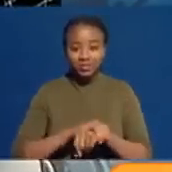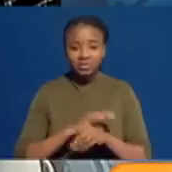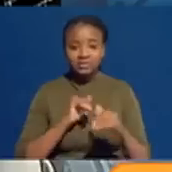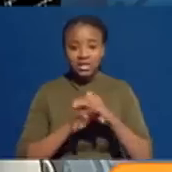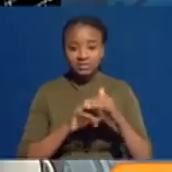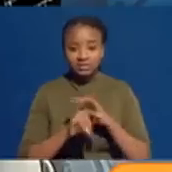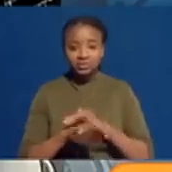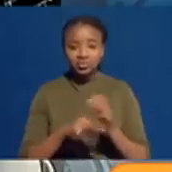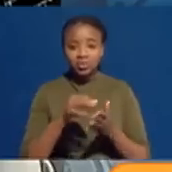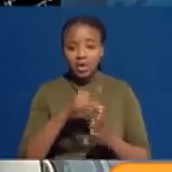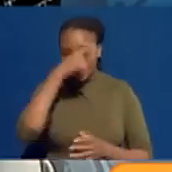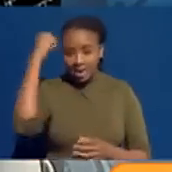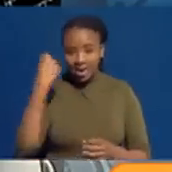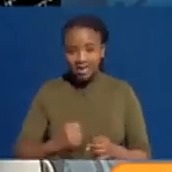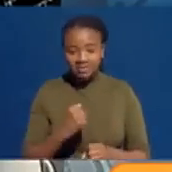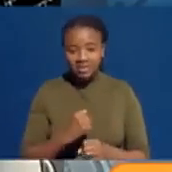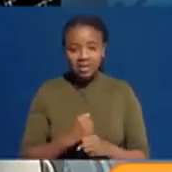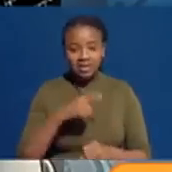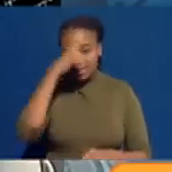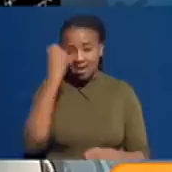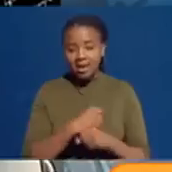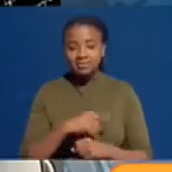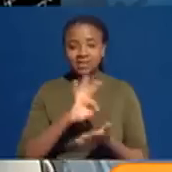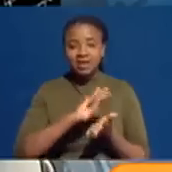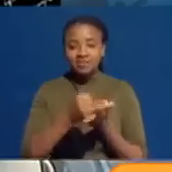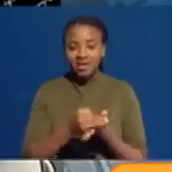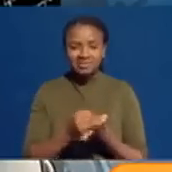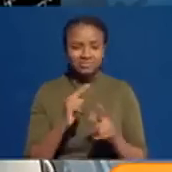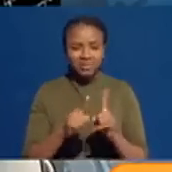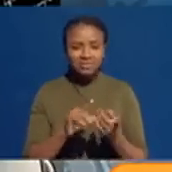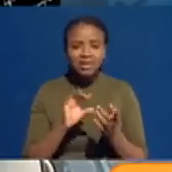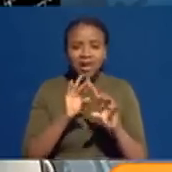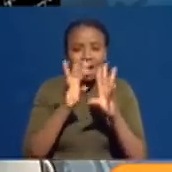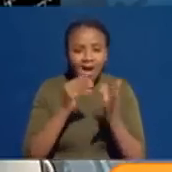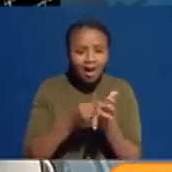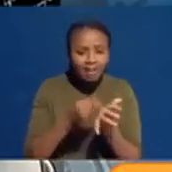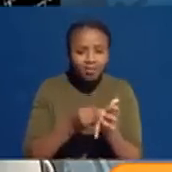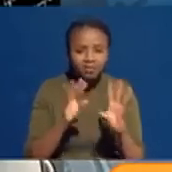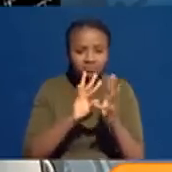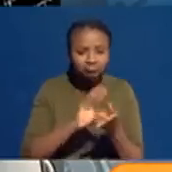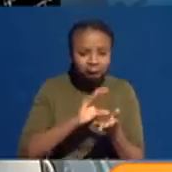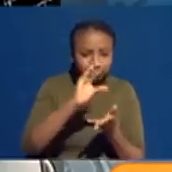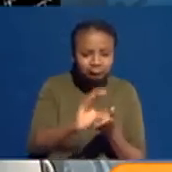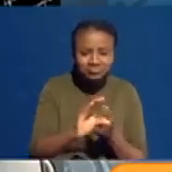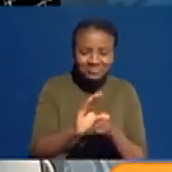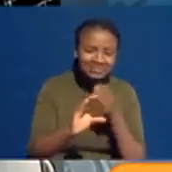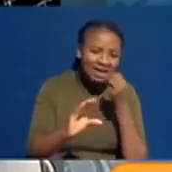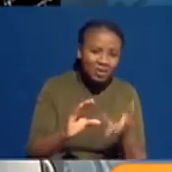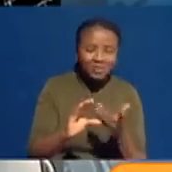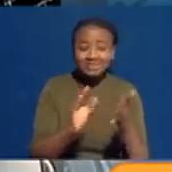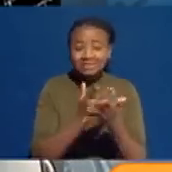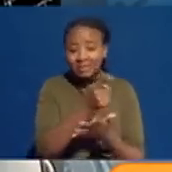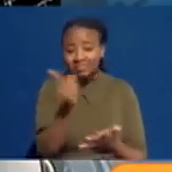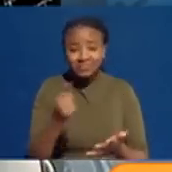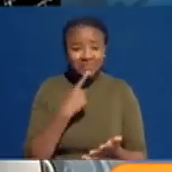ya hasla ikiendelea kuongezeka, kiwango kinachotolewa kinazua mtafaruku, huku wengi wakisema hakitoshi kuendeleza au